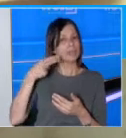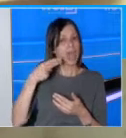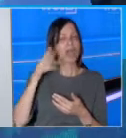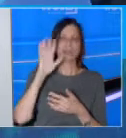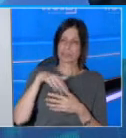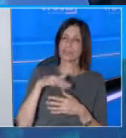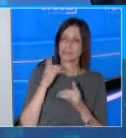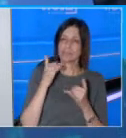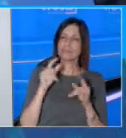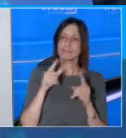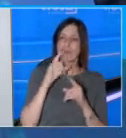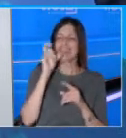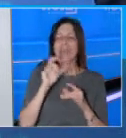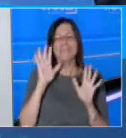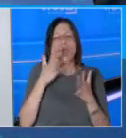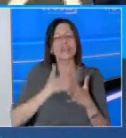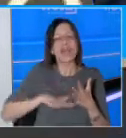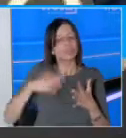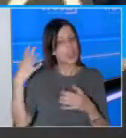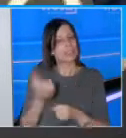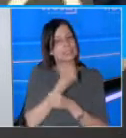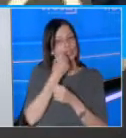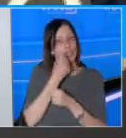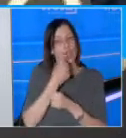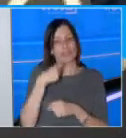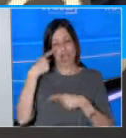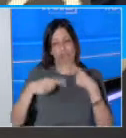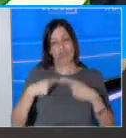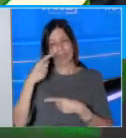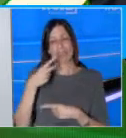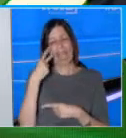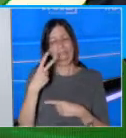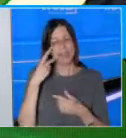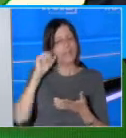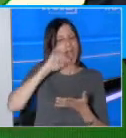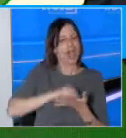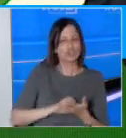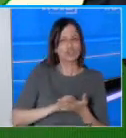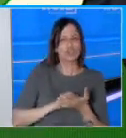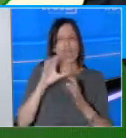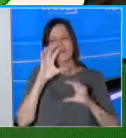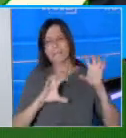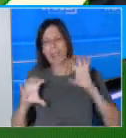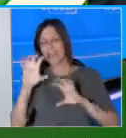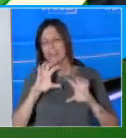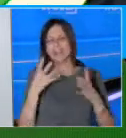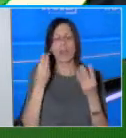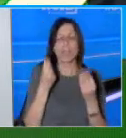לשנים עברו, מאוד רצו לזכות השנה. אתה ראית את זה בהשקעה, בפירוטכניקה, שעולה המון